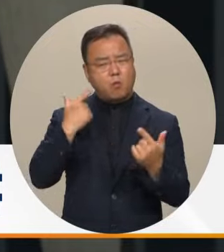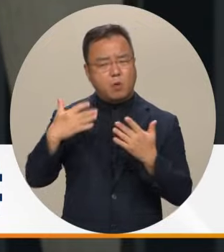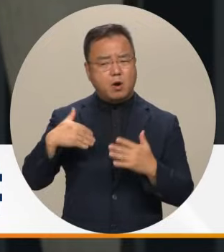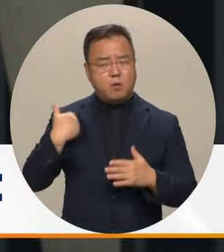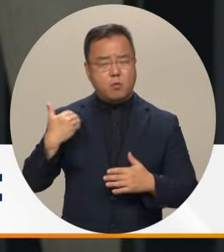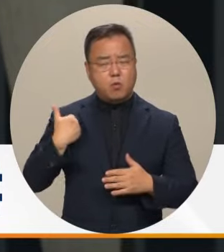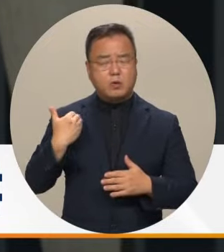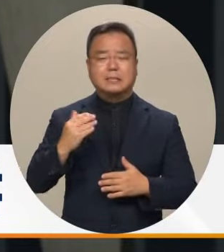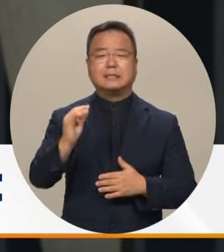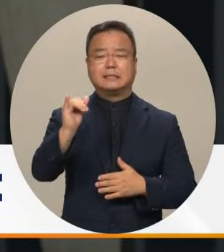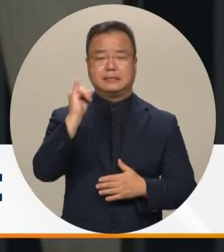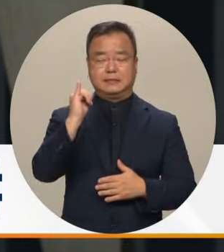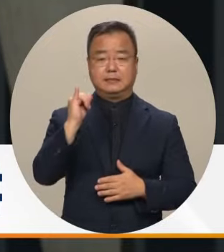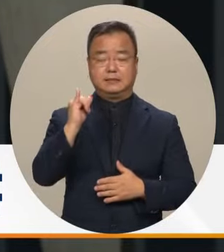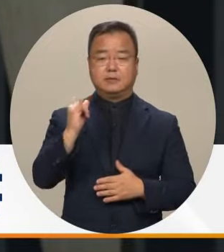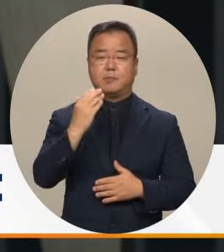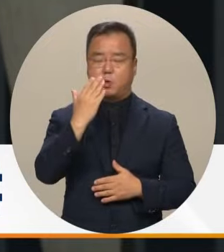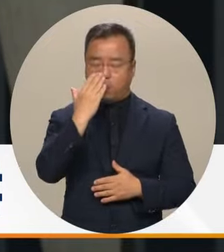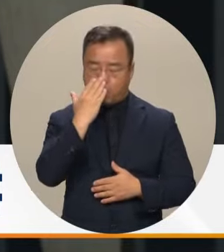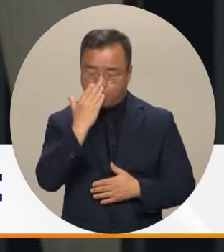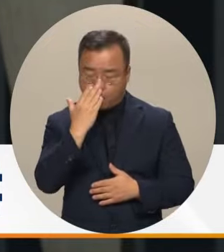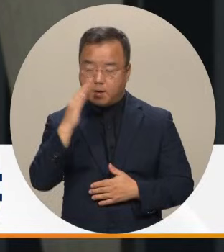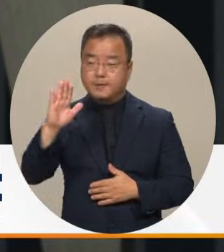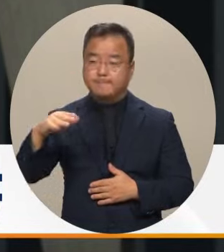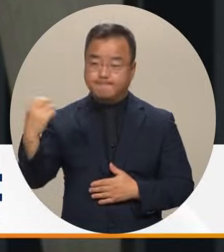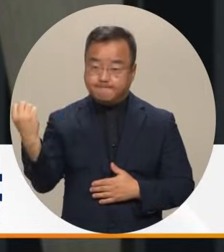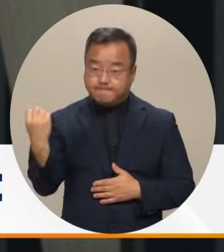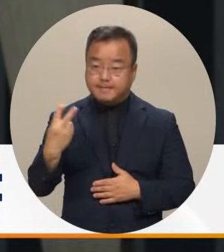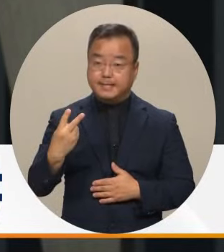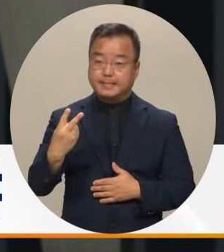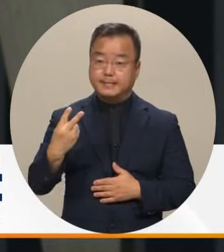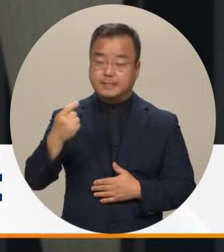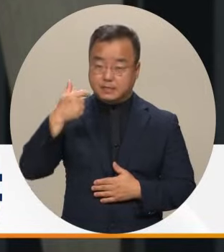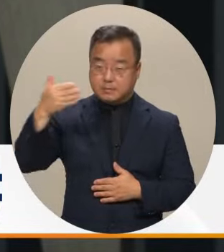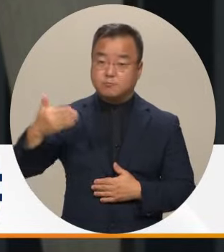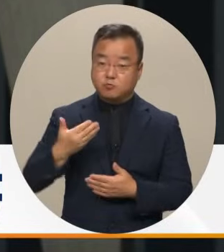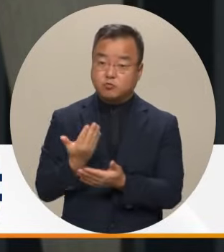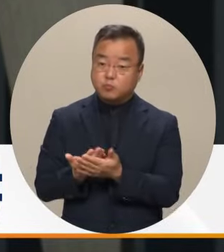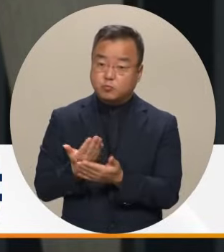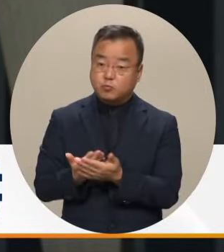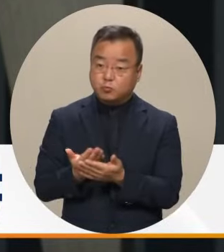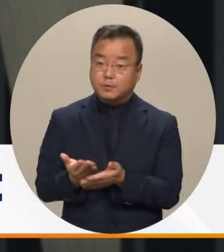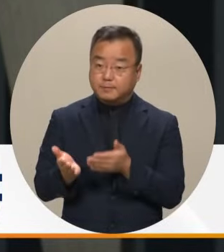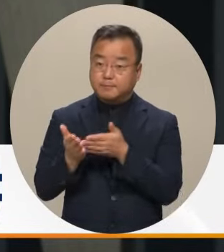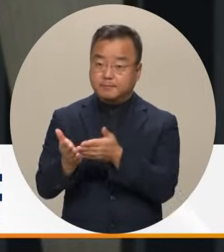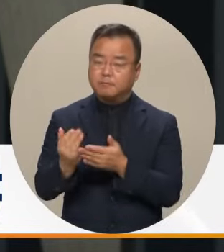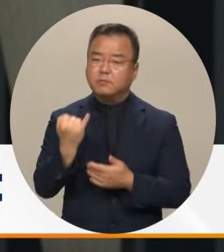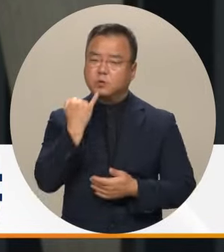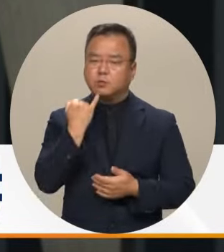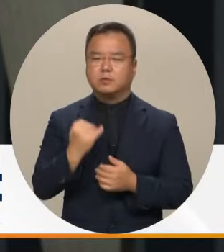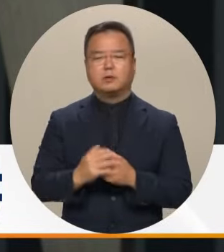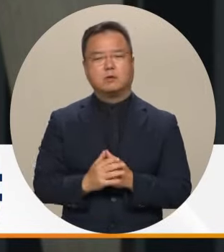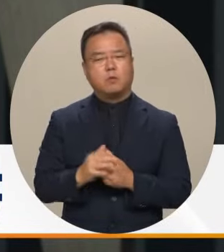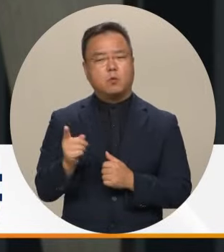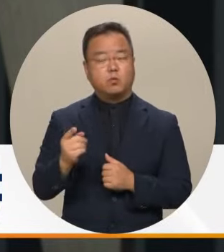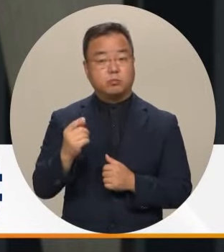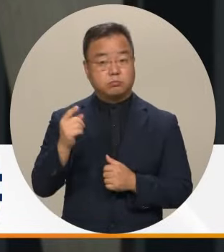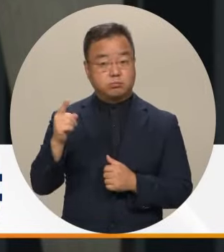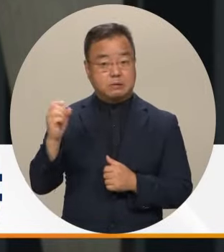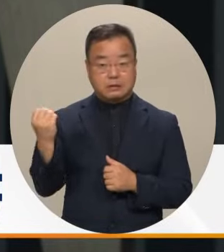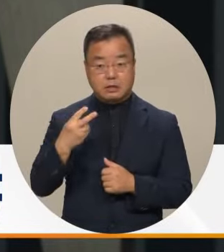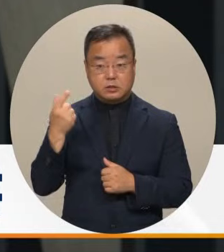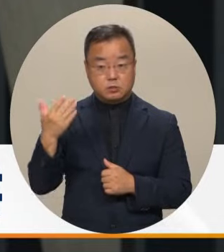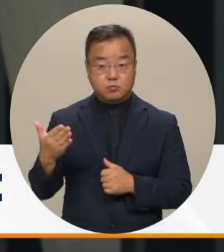있어요 그럼 굉장히 공수한 어록 다시 한번 어 질문을 해 달라고 해도 괜찮습니다 그런 부분들이 감점이 되는 건